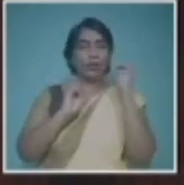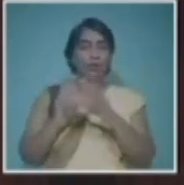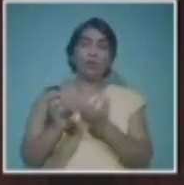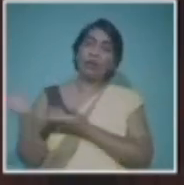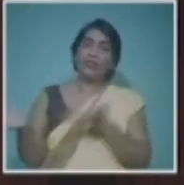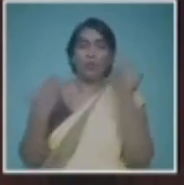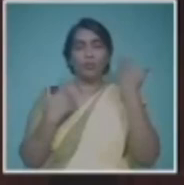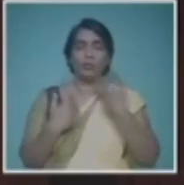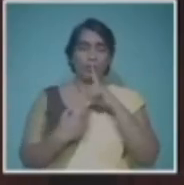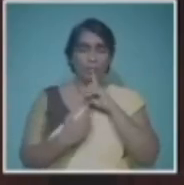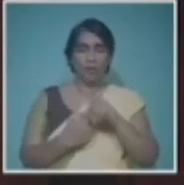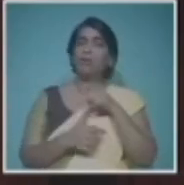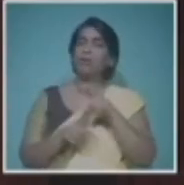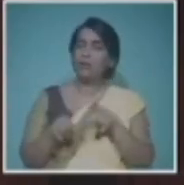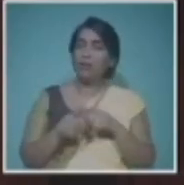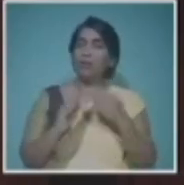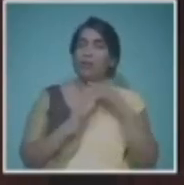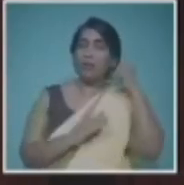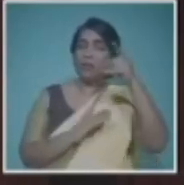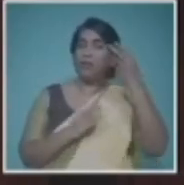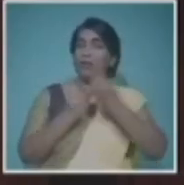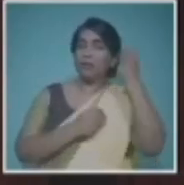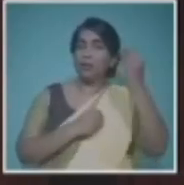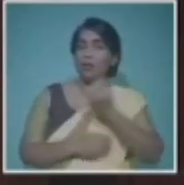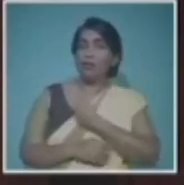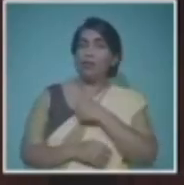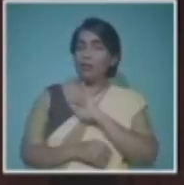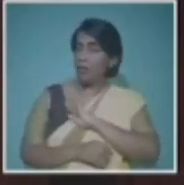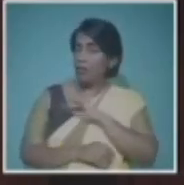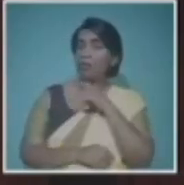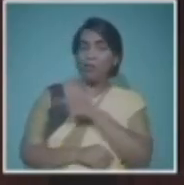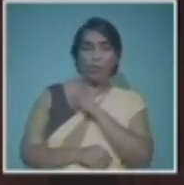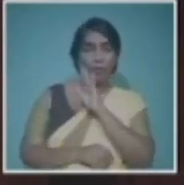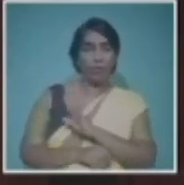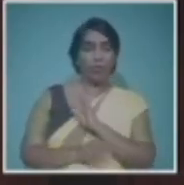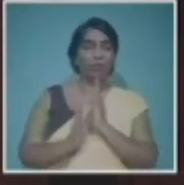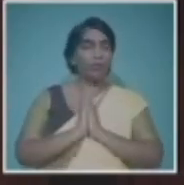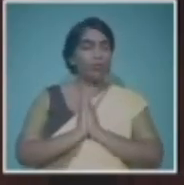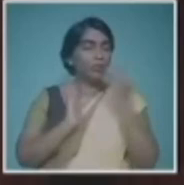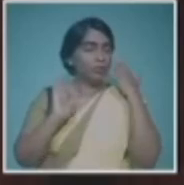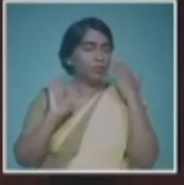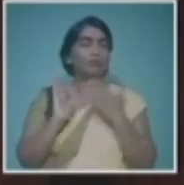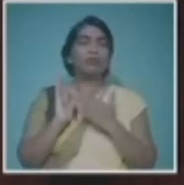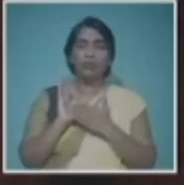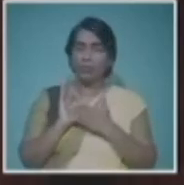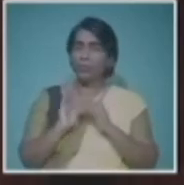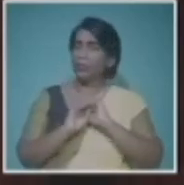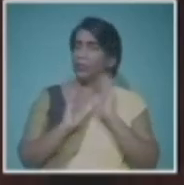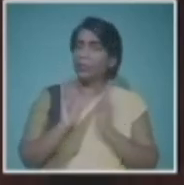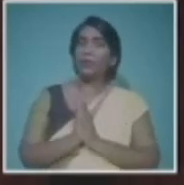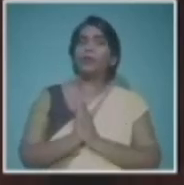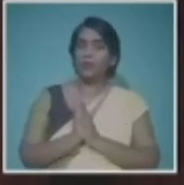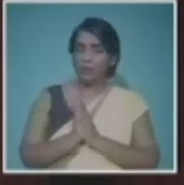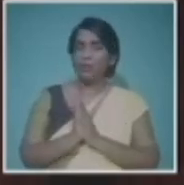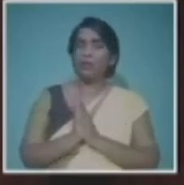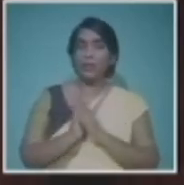අරන් යමු කියන කාරණාව අපි ඒ ගම් ගම් වලට ගියන් පස්සේ ඒ සමිත හාමුදුරුවන්ගේ තියෙන ඒ බුද්ධ පුත්‍රයෙක්ගේ තියෙන ඕන සියලු